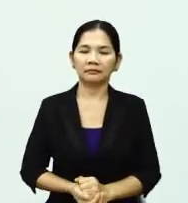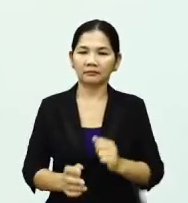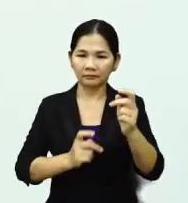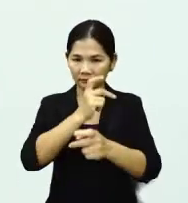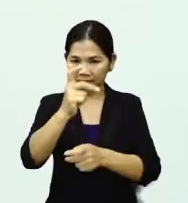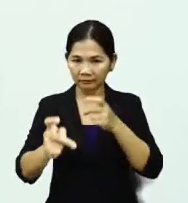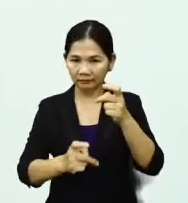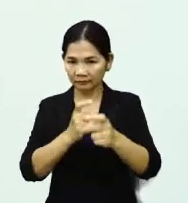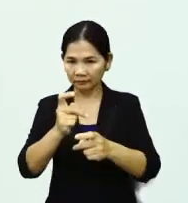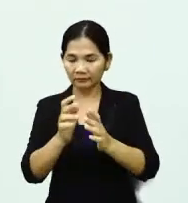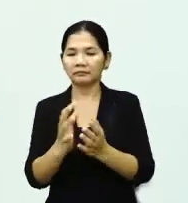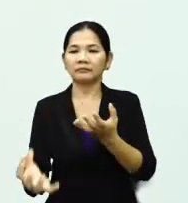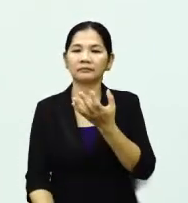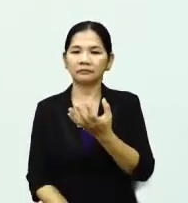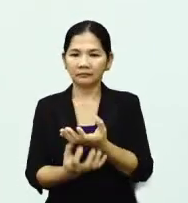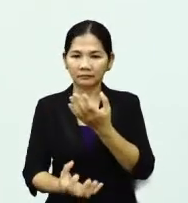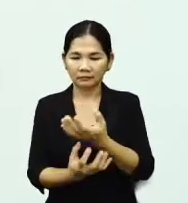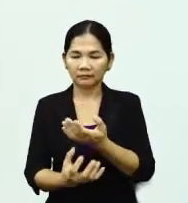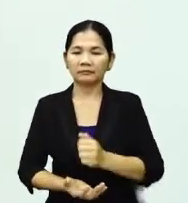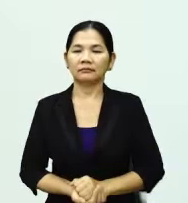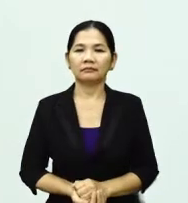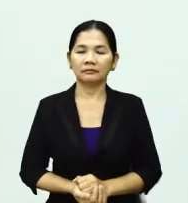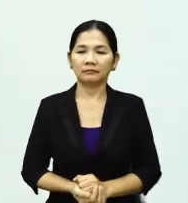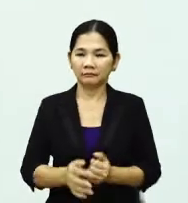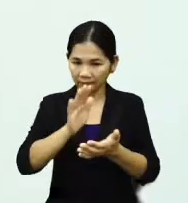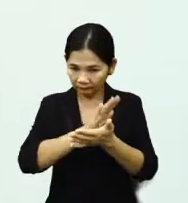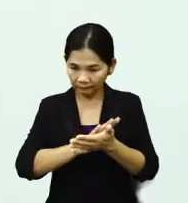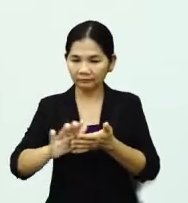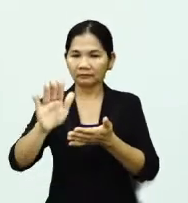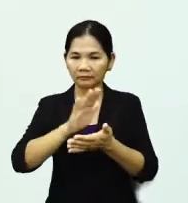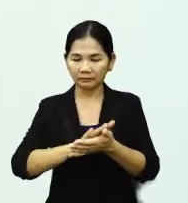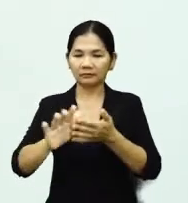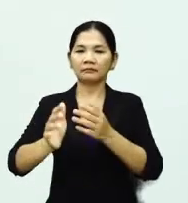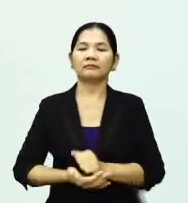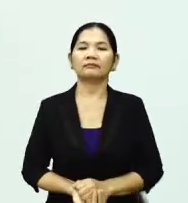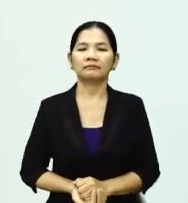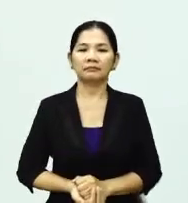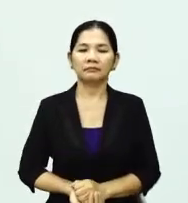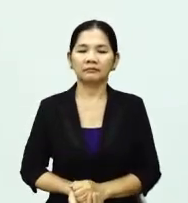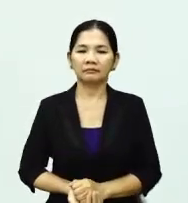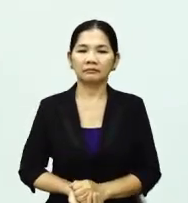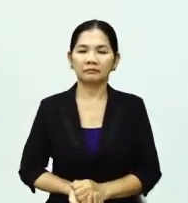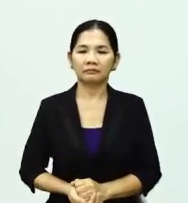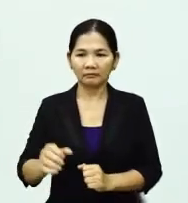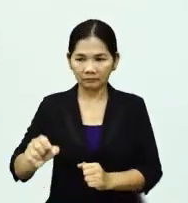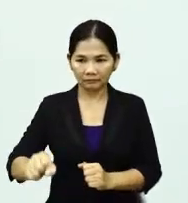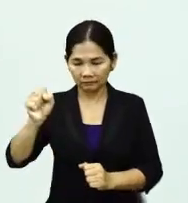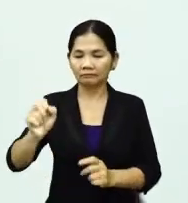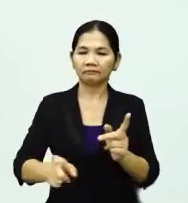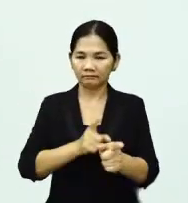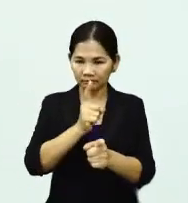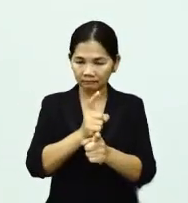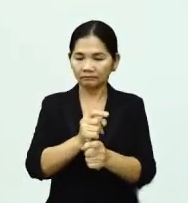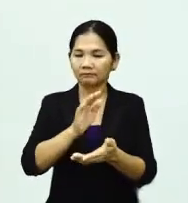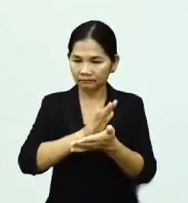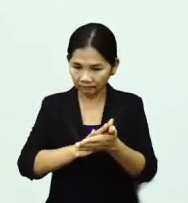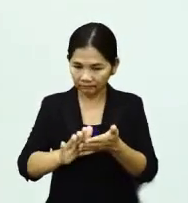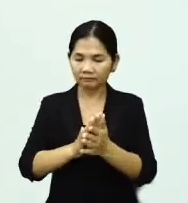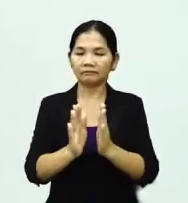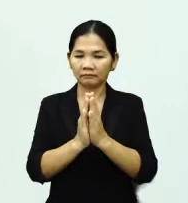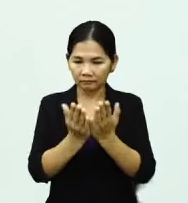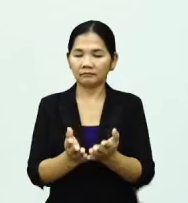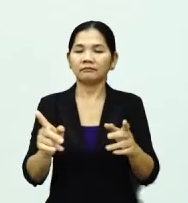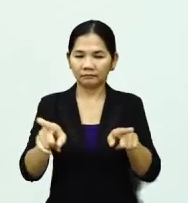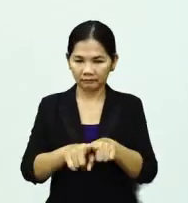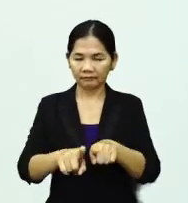Cường tì. Sao xe ơi xa cho bà nè con nè. Sao xe đã đá chân luôn, có thể là xa đôi, sao xe đã sập hình